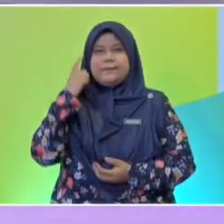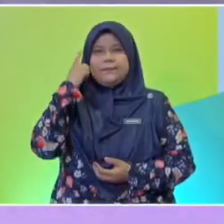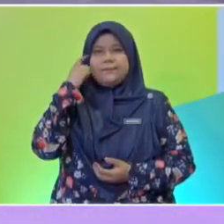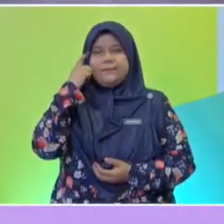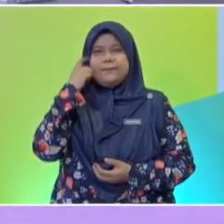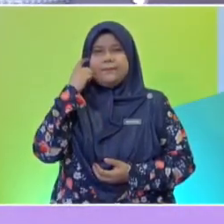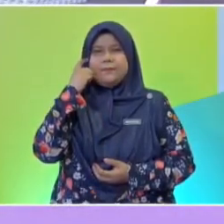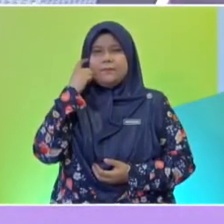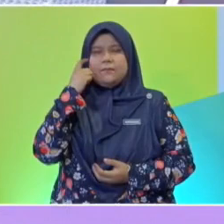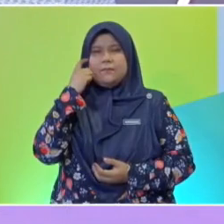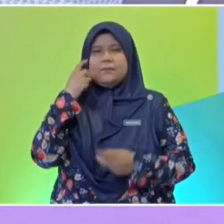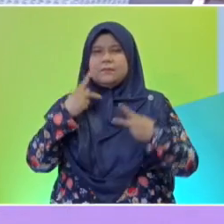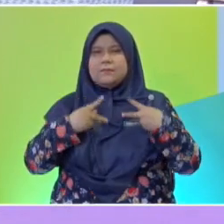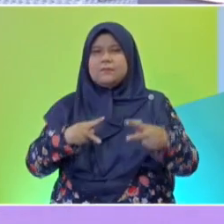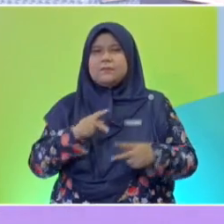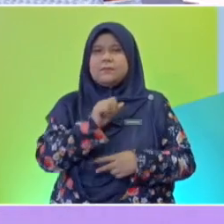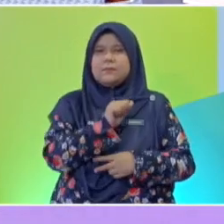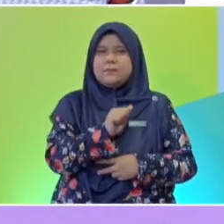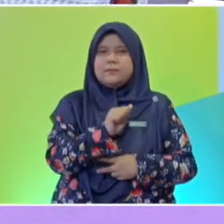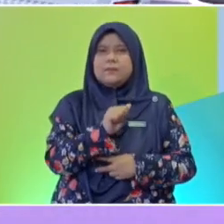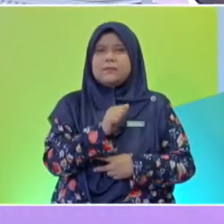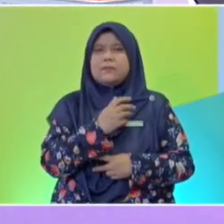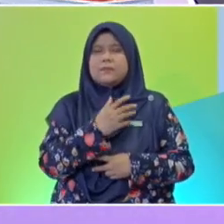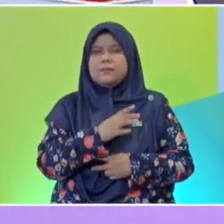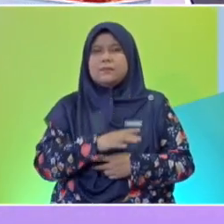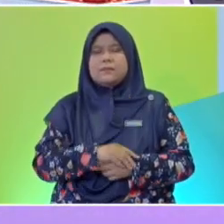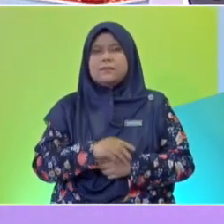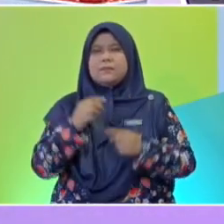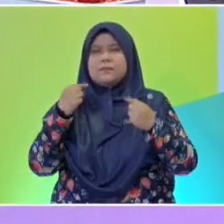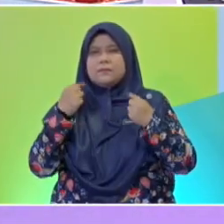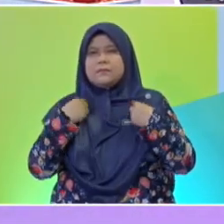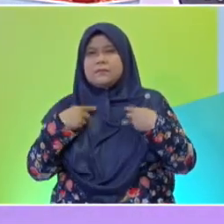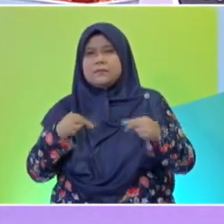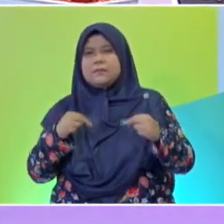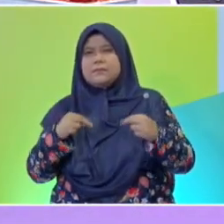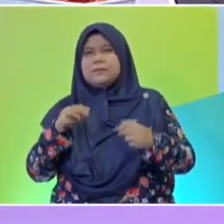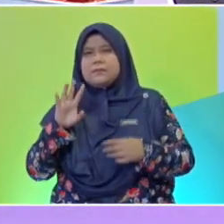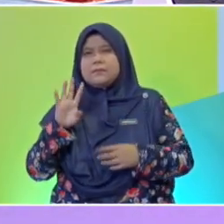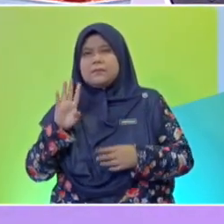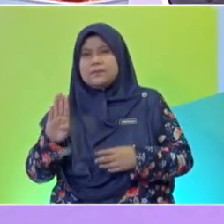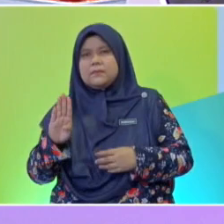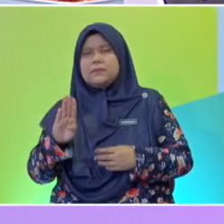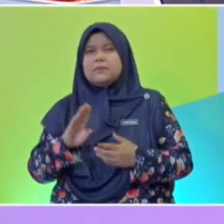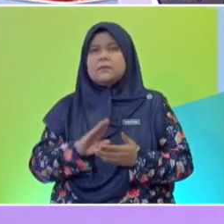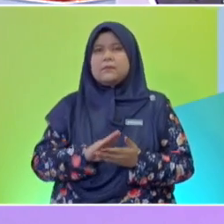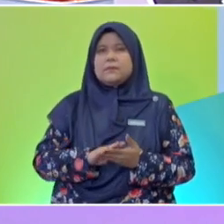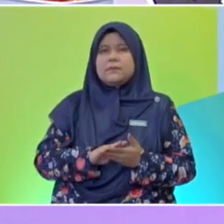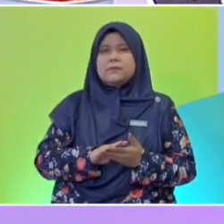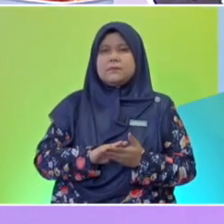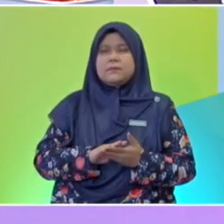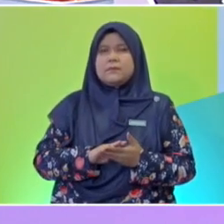gerai eh 15 Ringgit per kg gerai 8 Ringgit 2500 gram